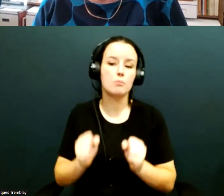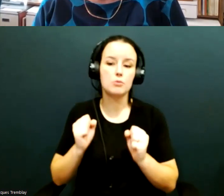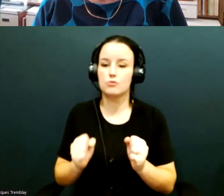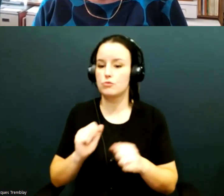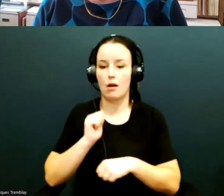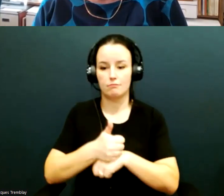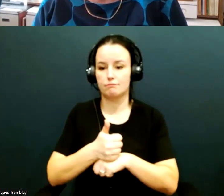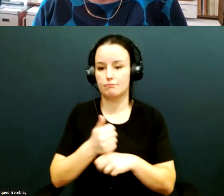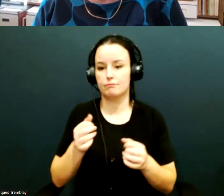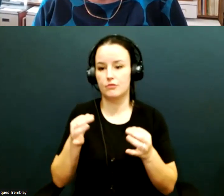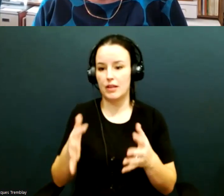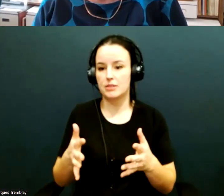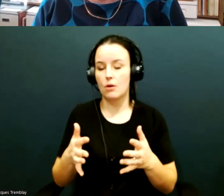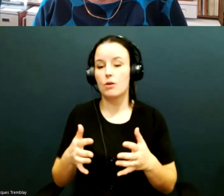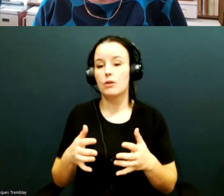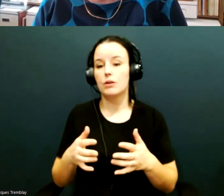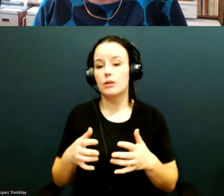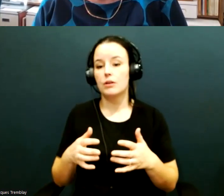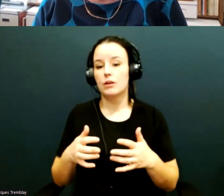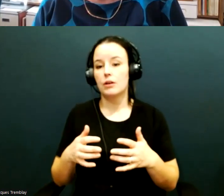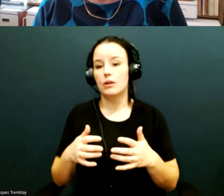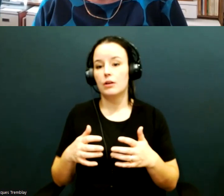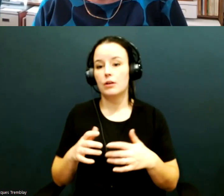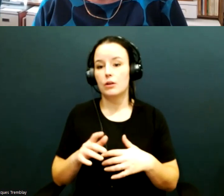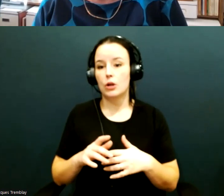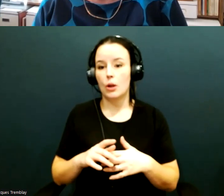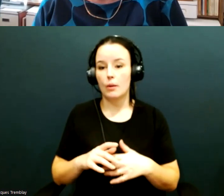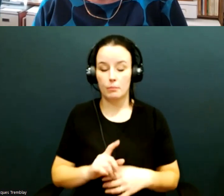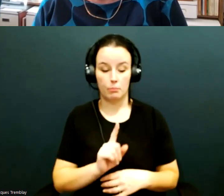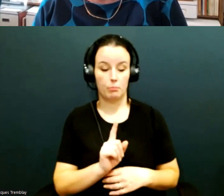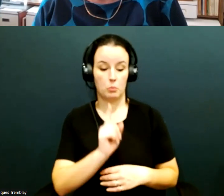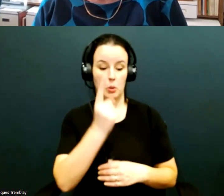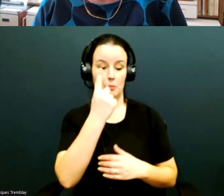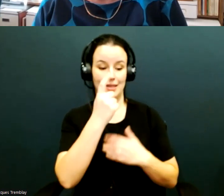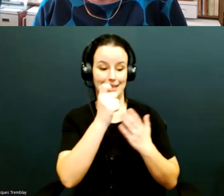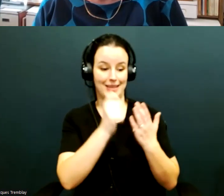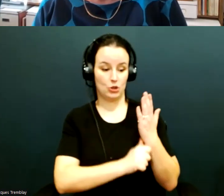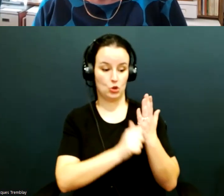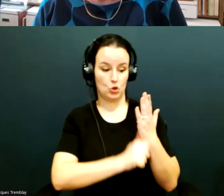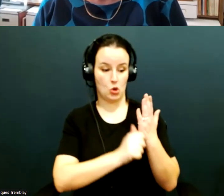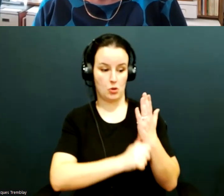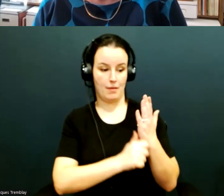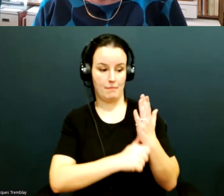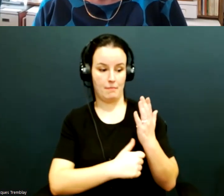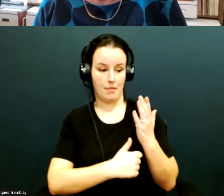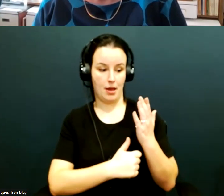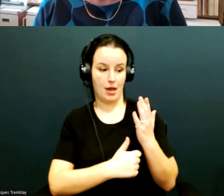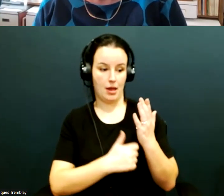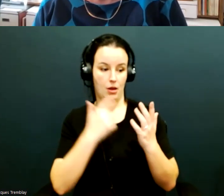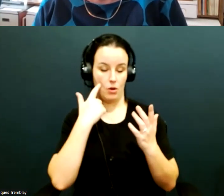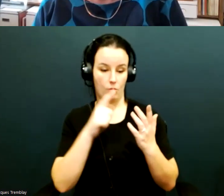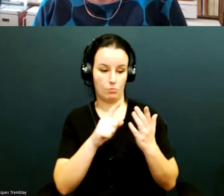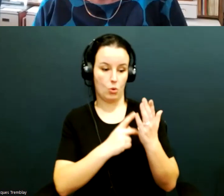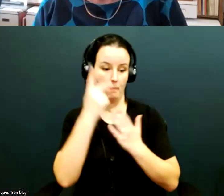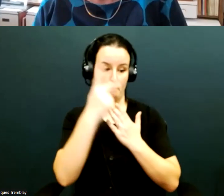Si, comme on le disait, avec le premier document où on est là pour soutenir l'implantation du programme,